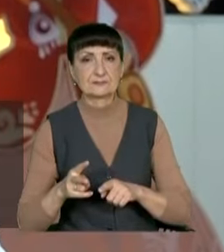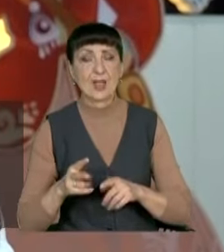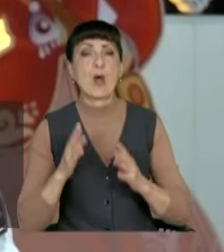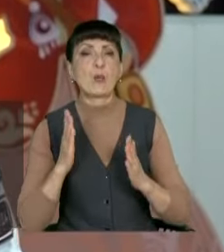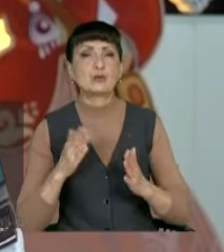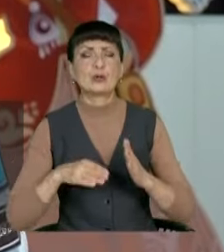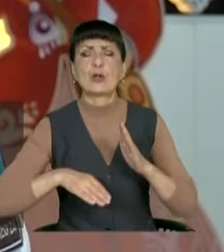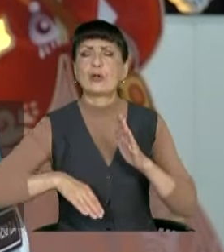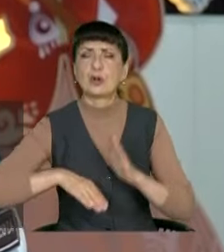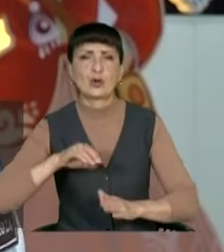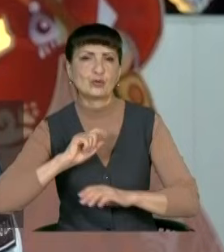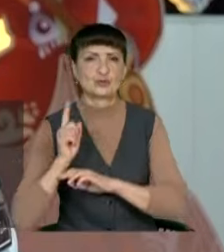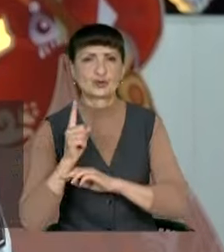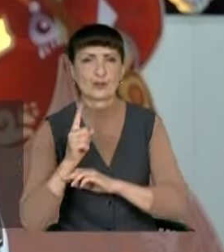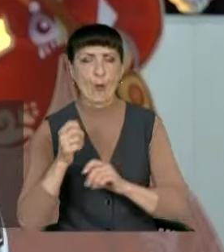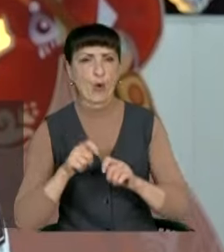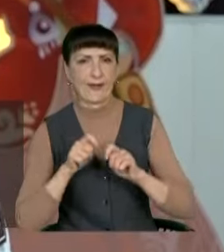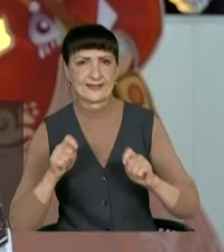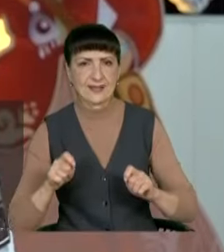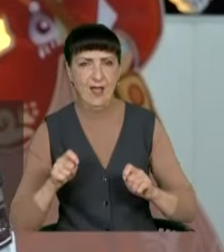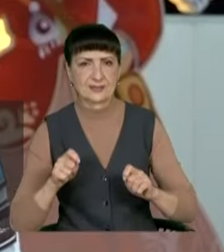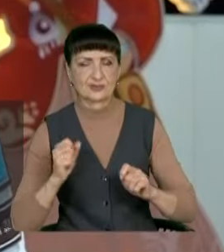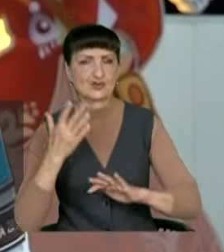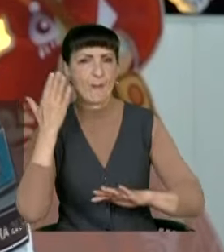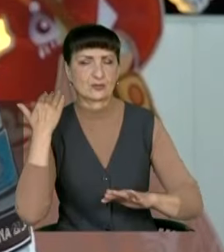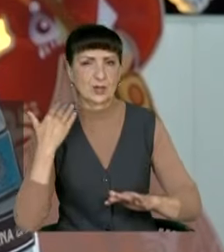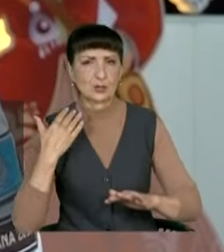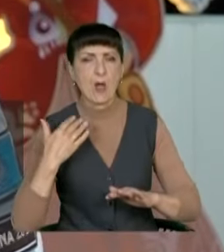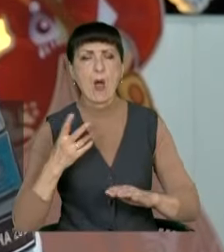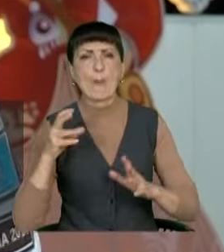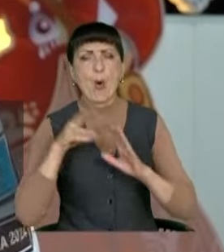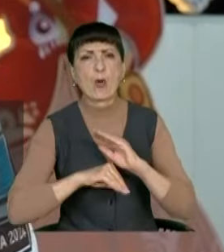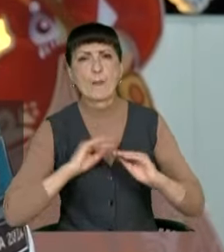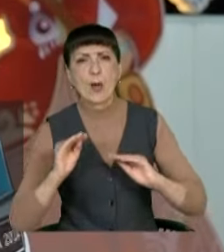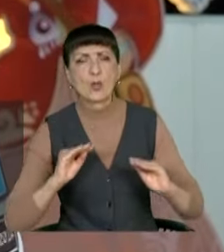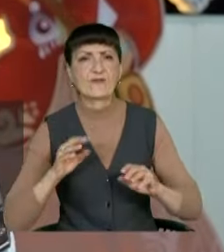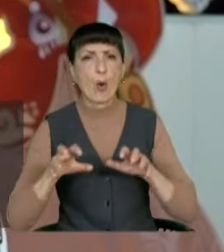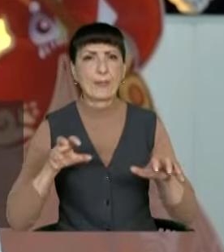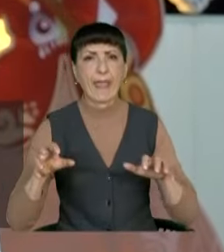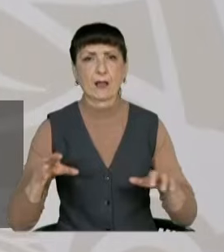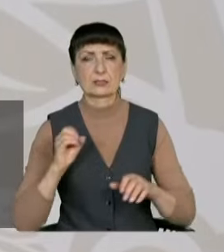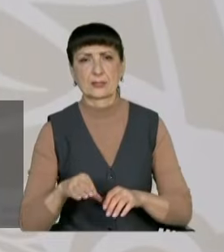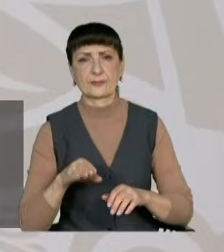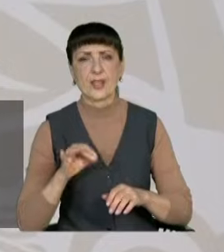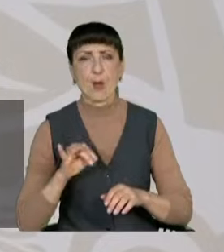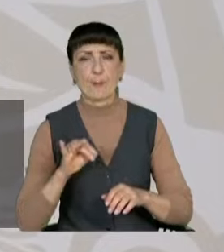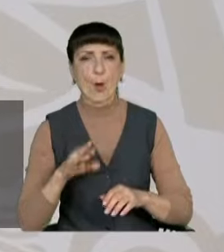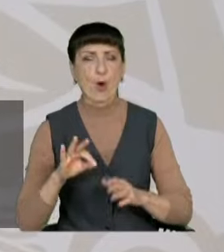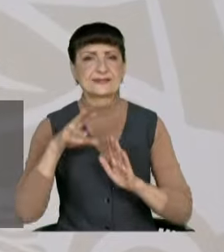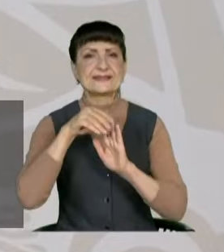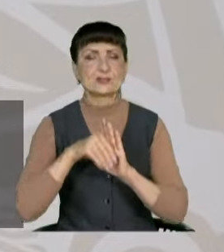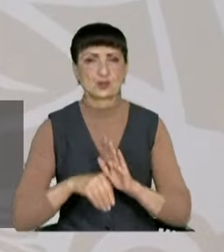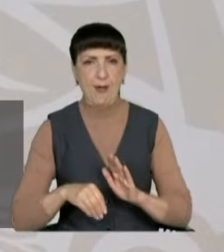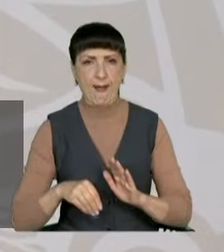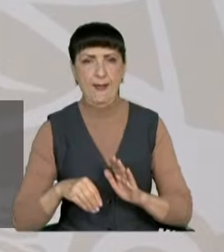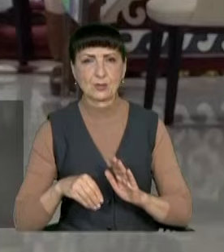будут лучшими играми по организации, по компоновке объектов, по содержанию